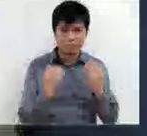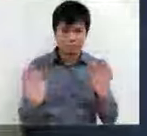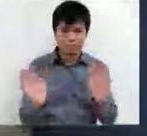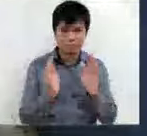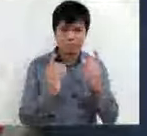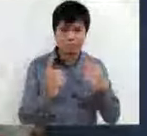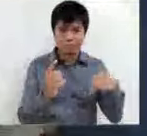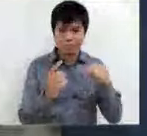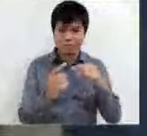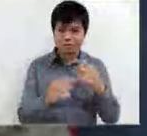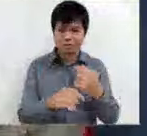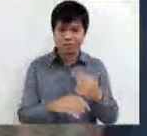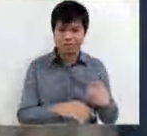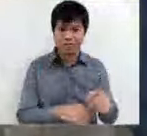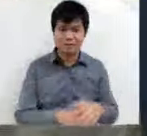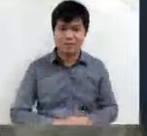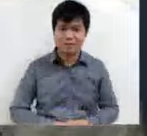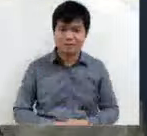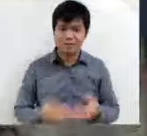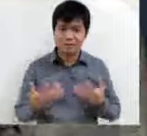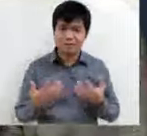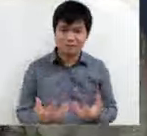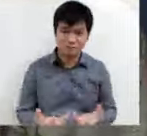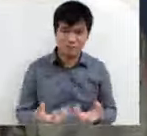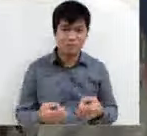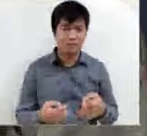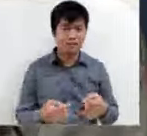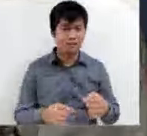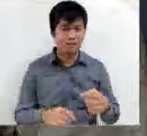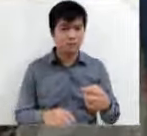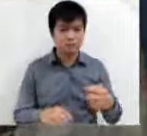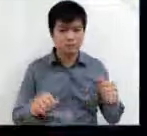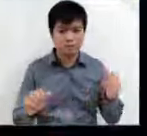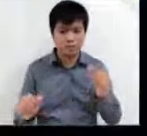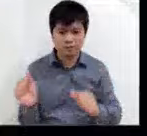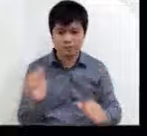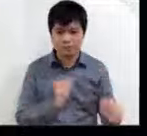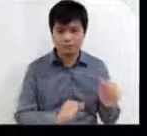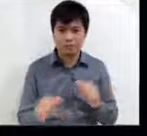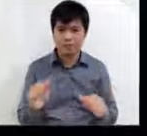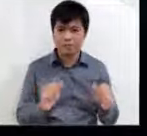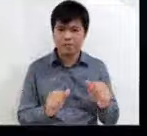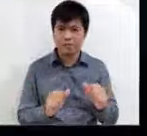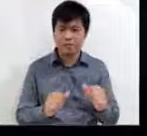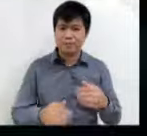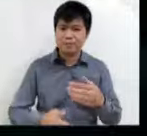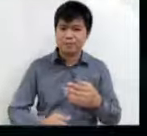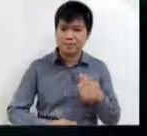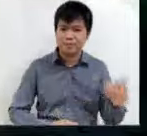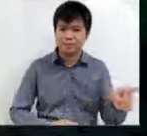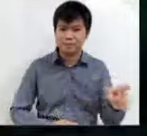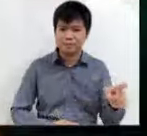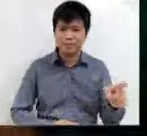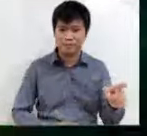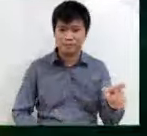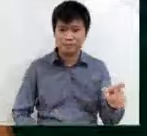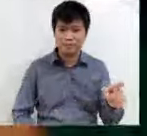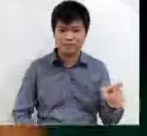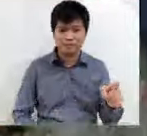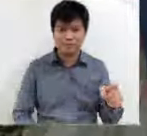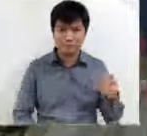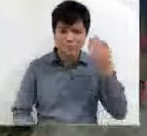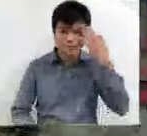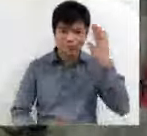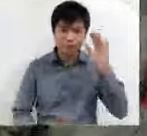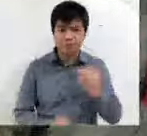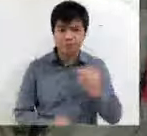po nun kasi ang bigat po nung eksena, pero since si Roxy ano pa rin siya, maligalig. Tapos di ko po minsan alam kung paano babaliin